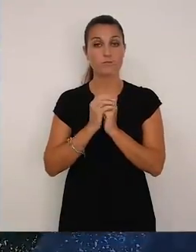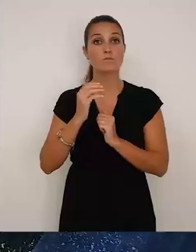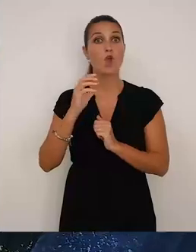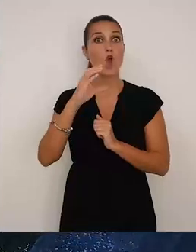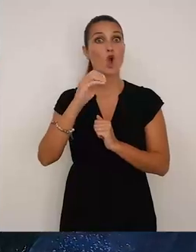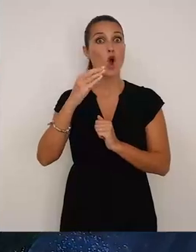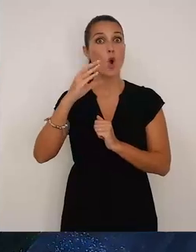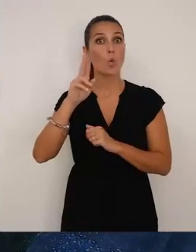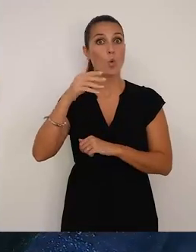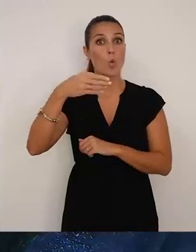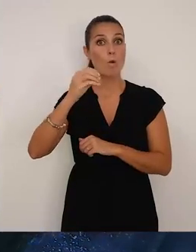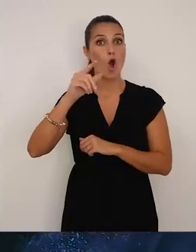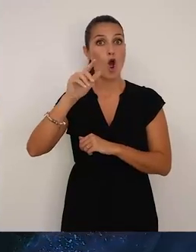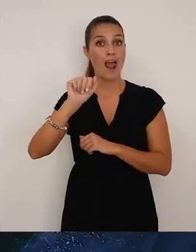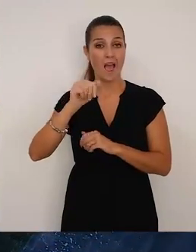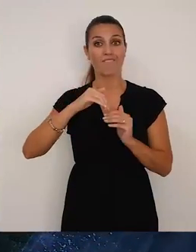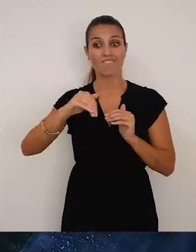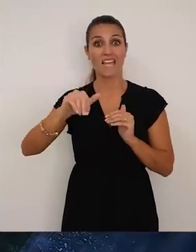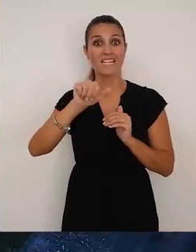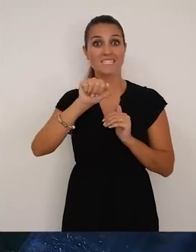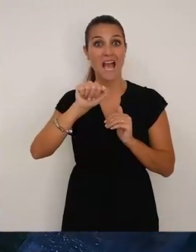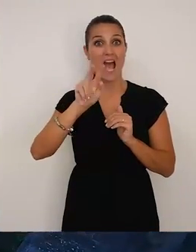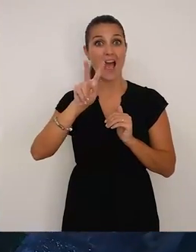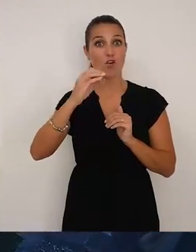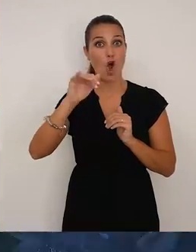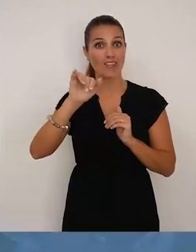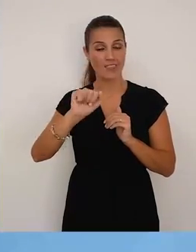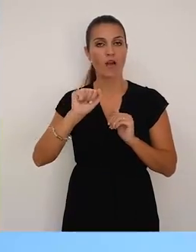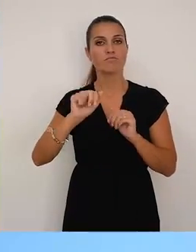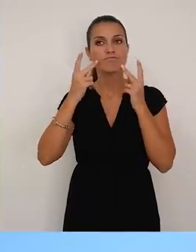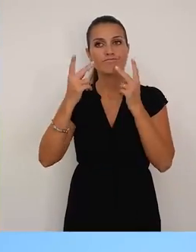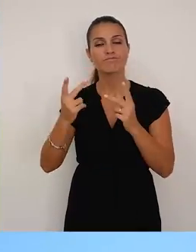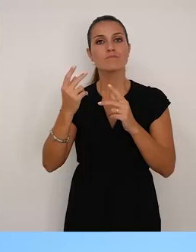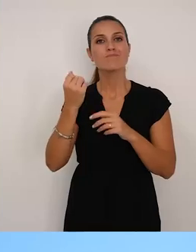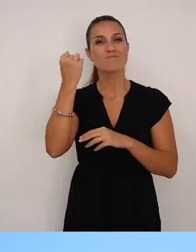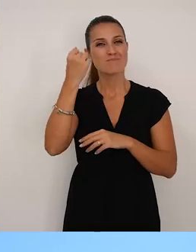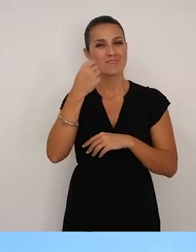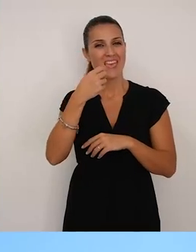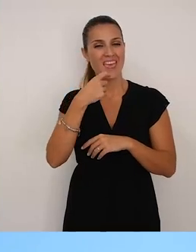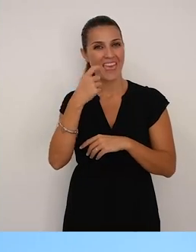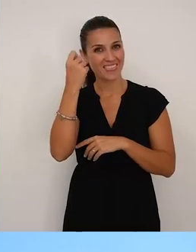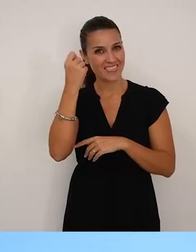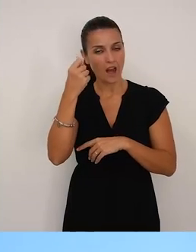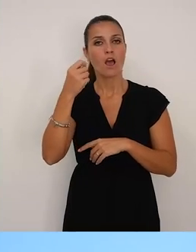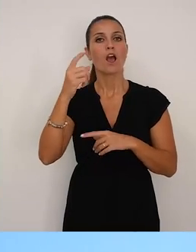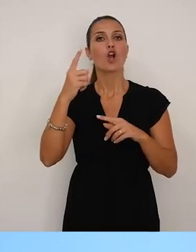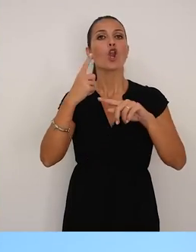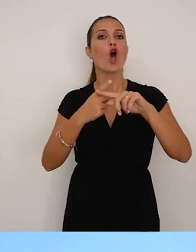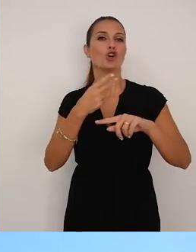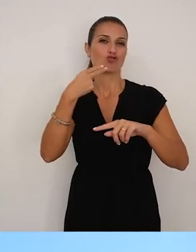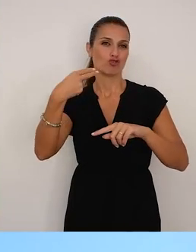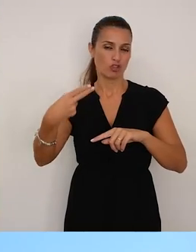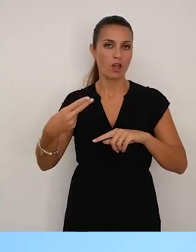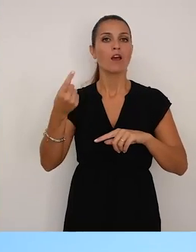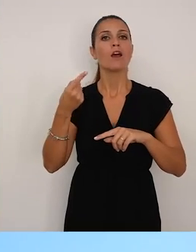A Cocumola si può ammirare in via Savoia il menhir Croce, un tempo posizionato in aperta campagna, come ricorda nel suo